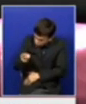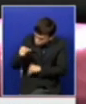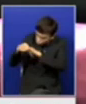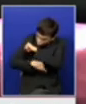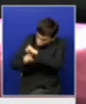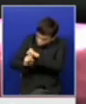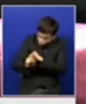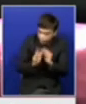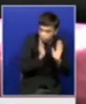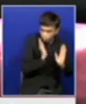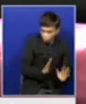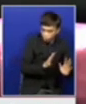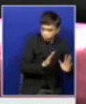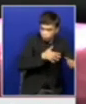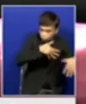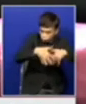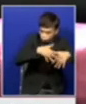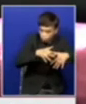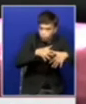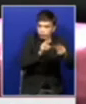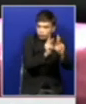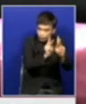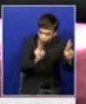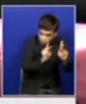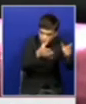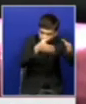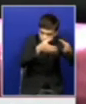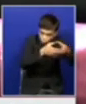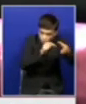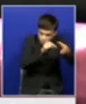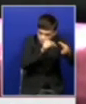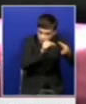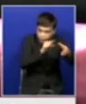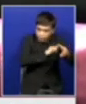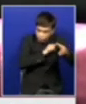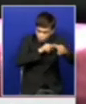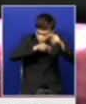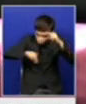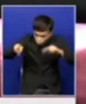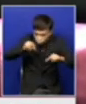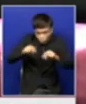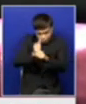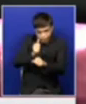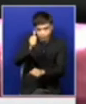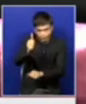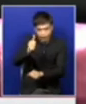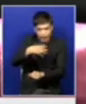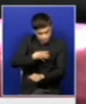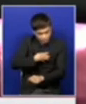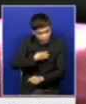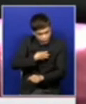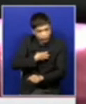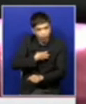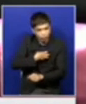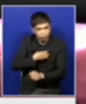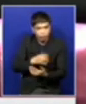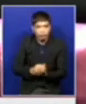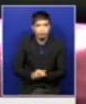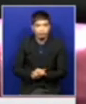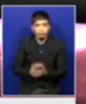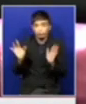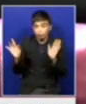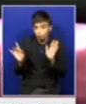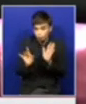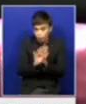การวิสามัญเพื่อตรวจสอบการใช้เงินกู้ในครั้งนี้ด้วยสุดท้ายนี้นะคะดิฉันต้องเรียนท่านประธานว่า